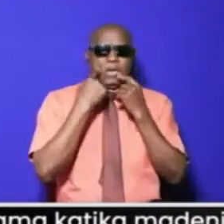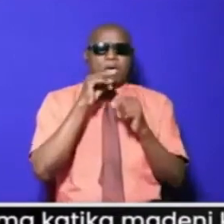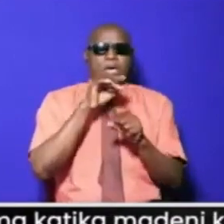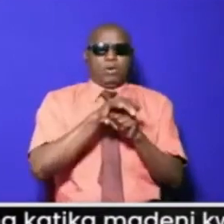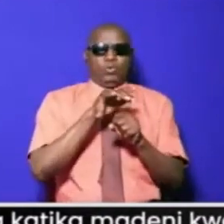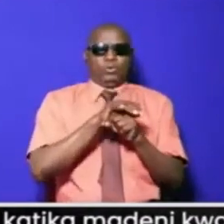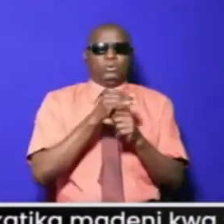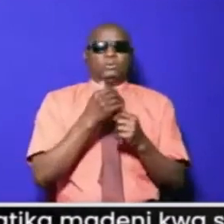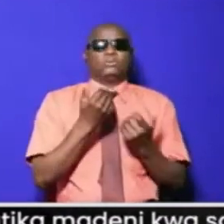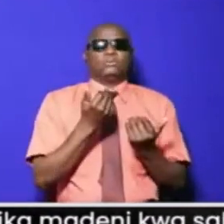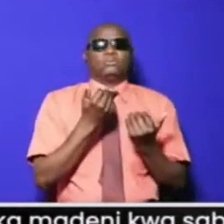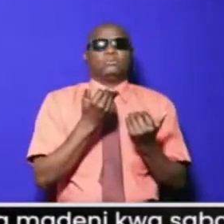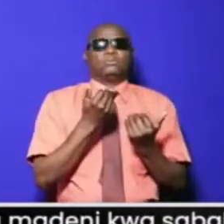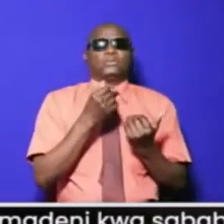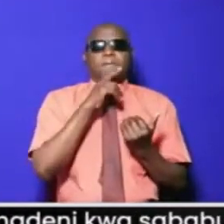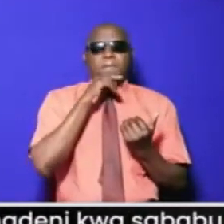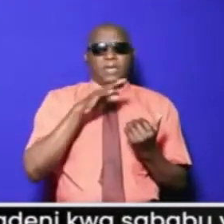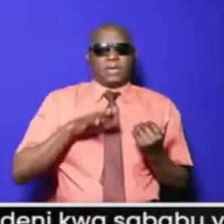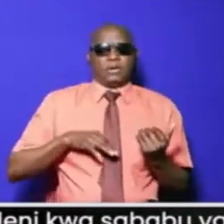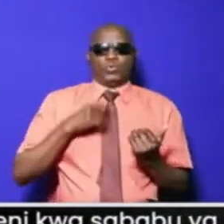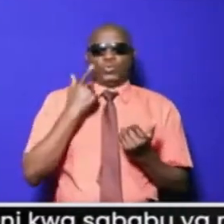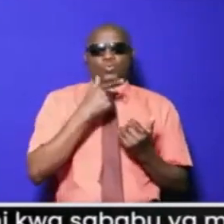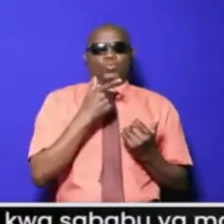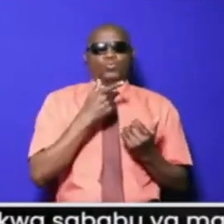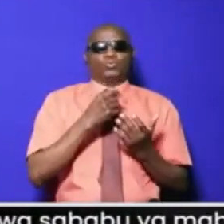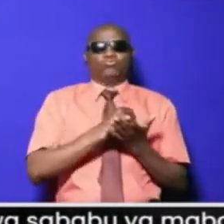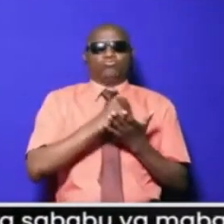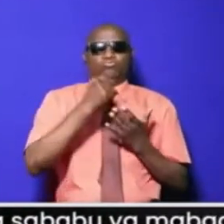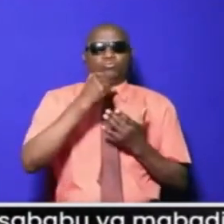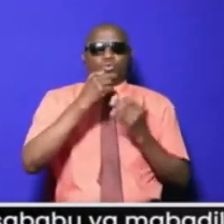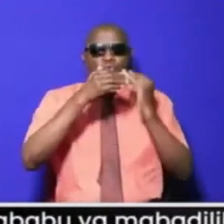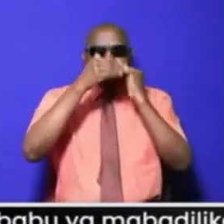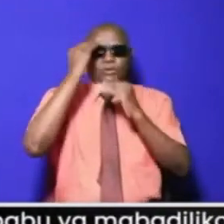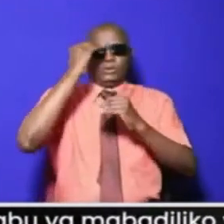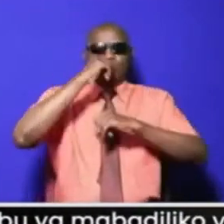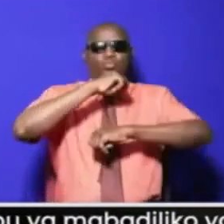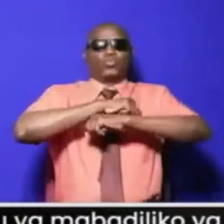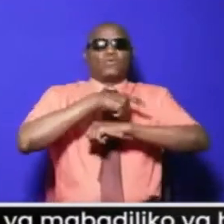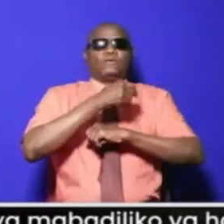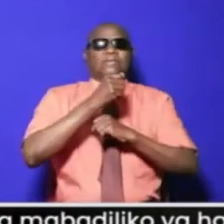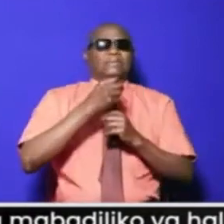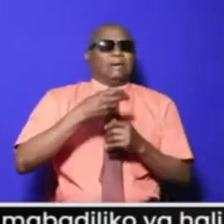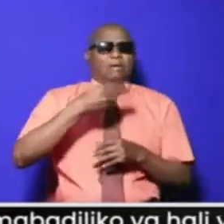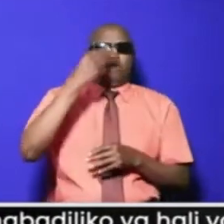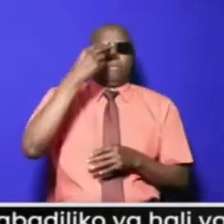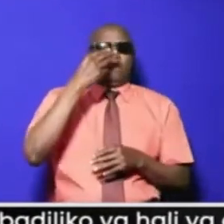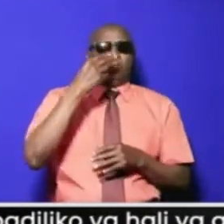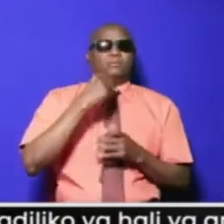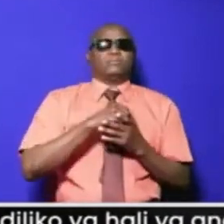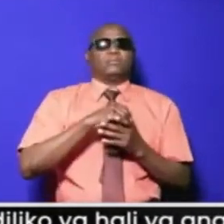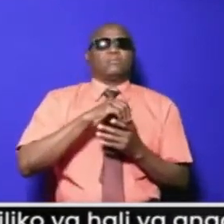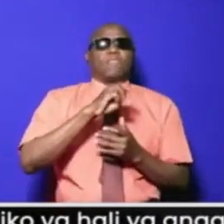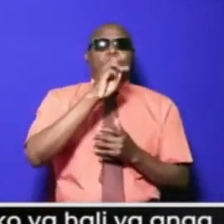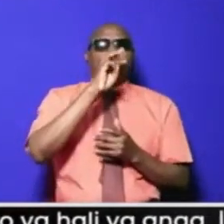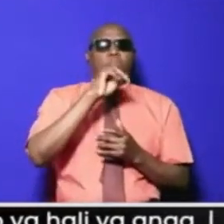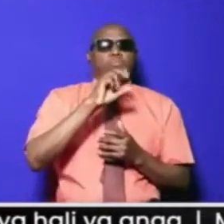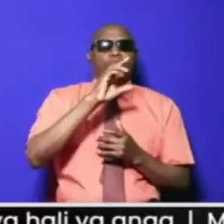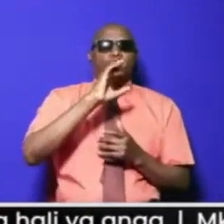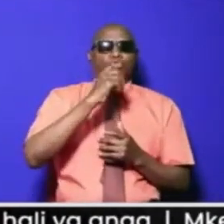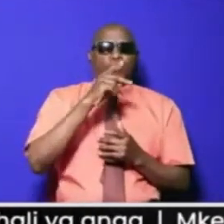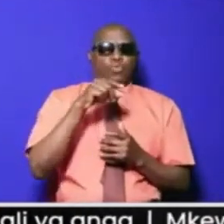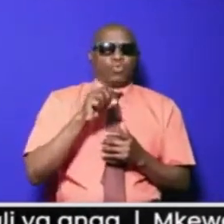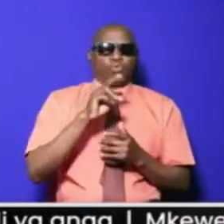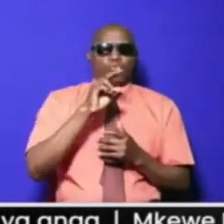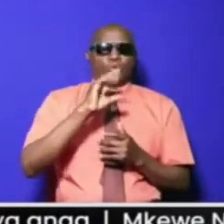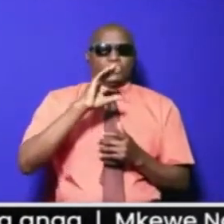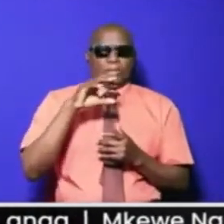wanapeleka watoto universities kwamba fisi imekuwa juu sana, lakini tulipoita waziri Machogu na hiyo